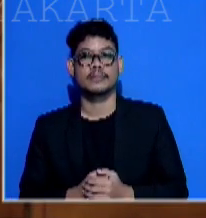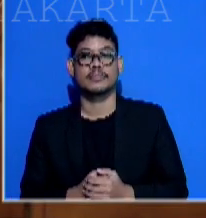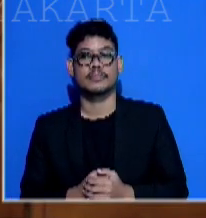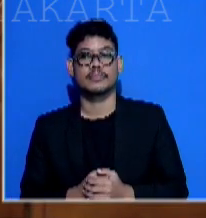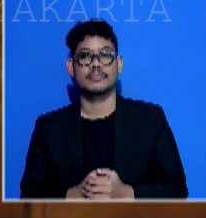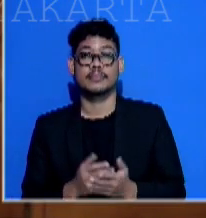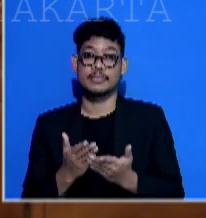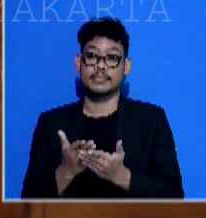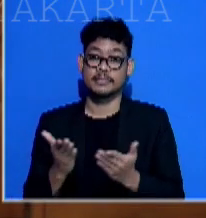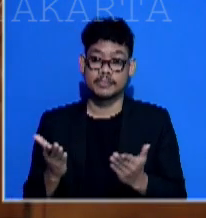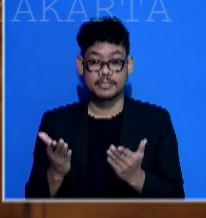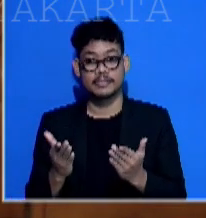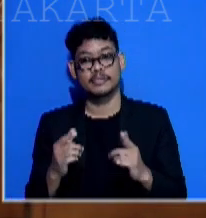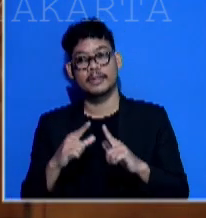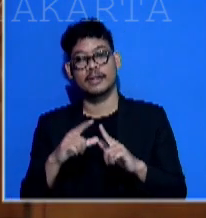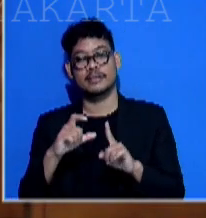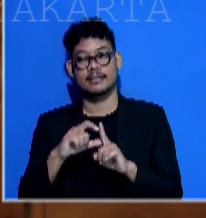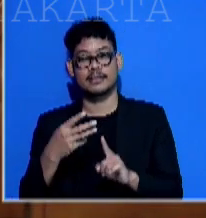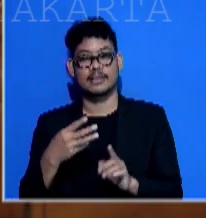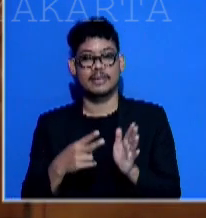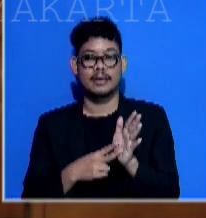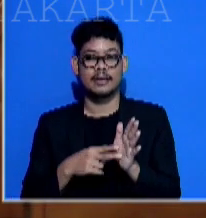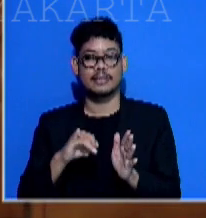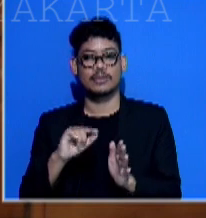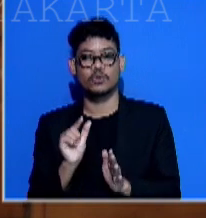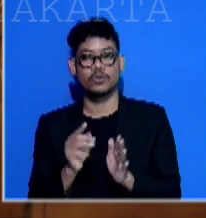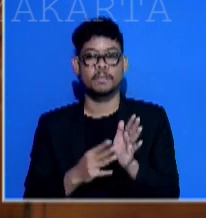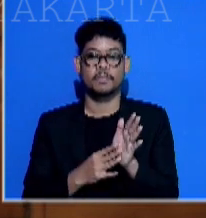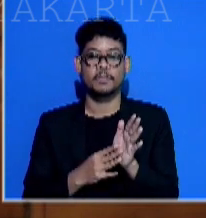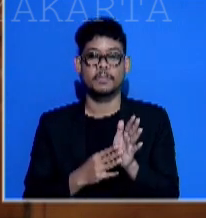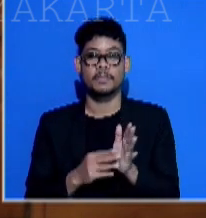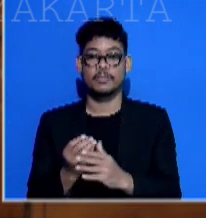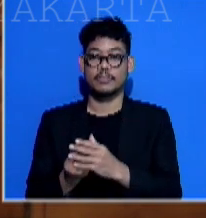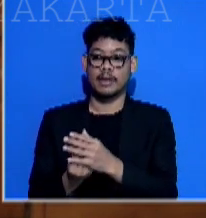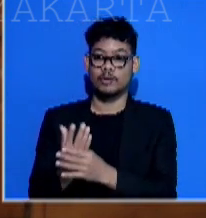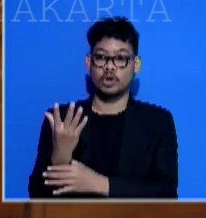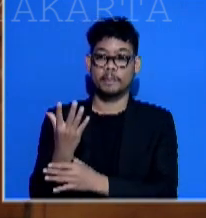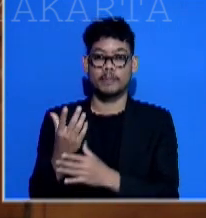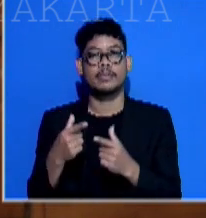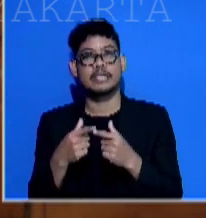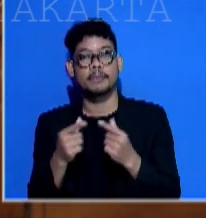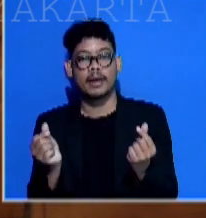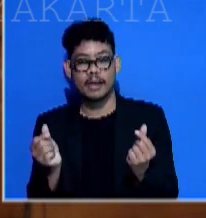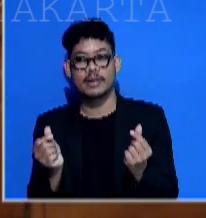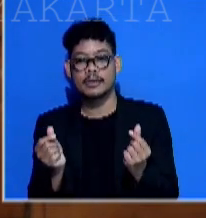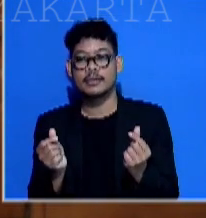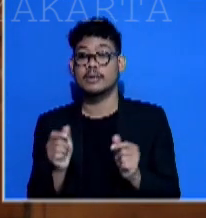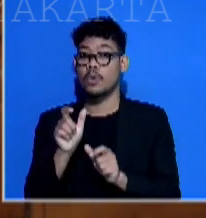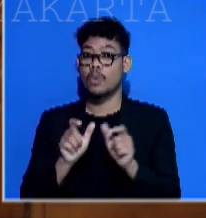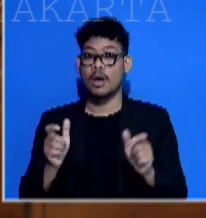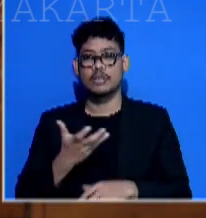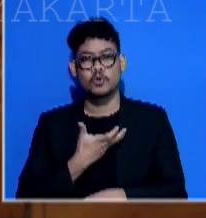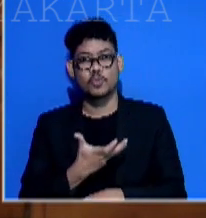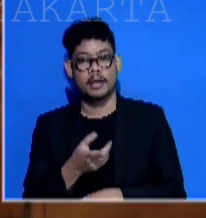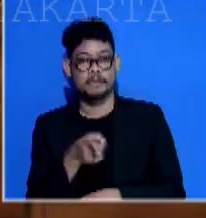Para pamirsa, tanaman adenium utawi kamboja Jepang dumugining wekdal sak menika tasih saged narik kawigatosan sutresna tanaman